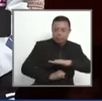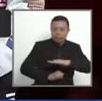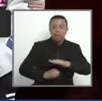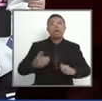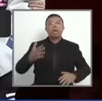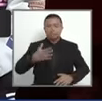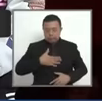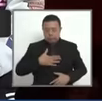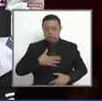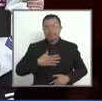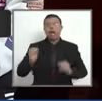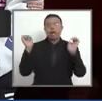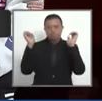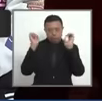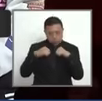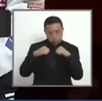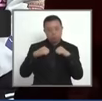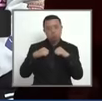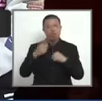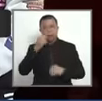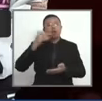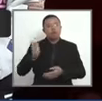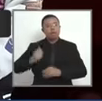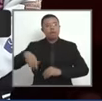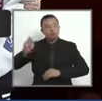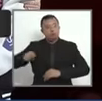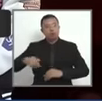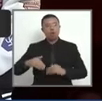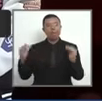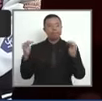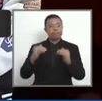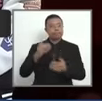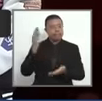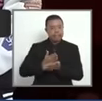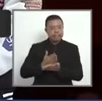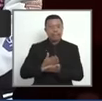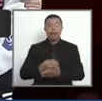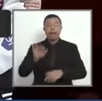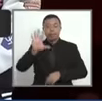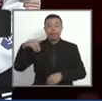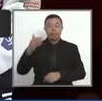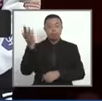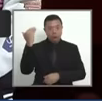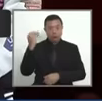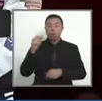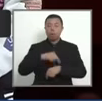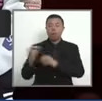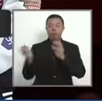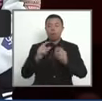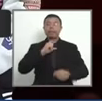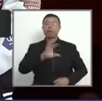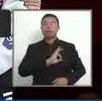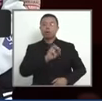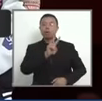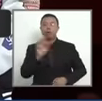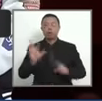Survive bisa mandiri ee mempertahankan hidupnya membuka ee lapangan pekerjaan supaya orang tuanya bisa bekerja dengan hasil